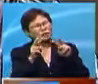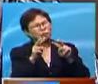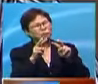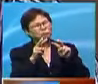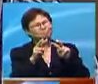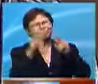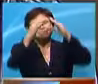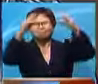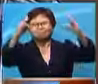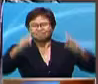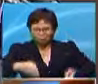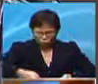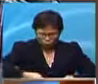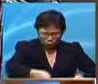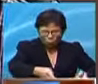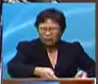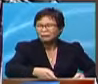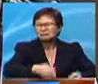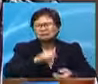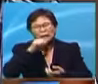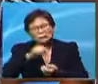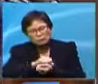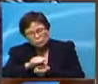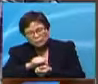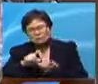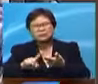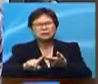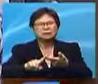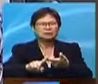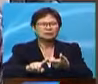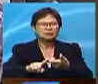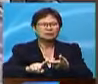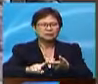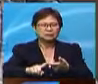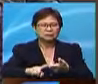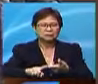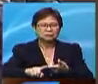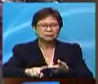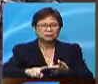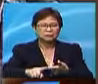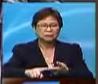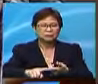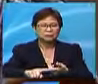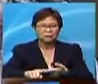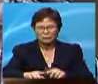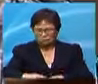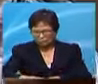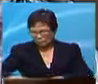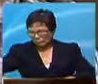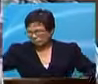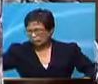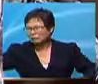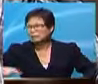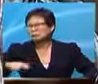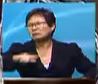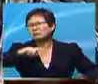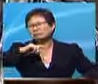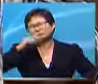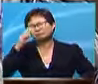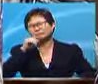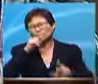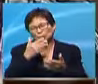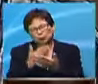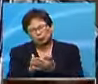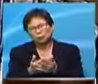menyedihkan longkang yang tidak dicuci dengan sempurna kawasan lantai yang yang yang tidak sempurna